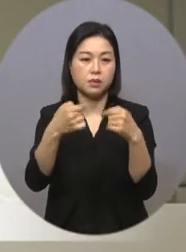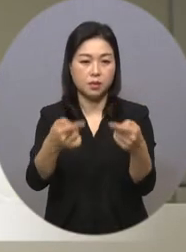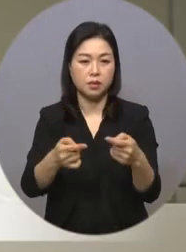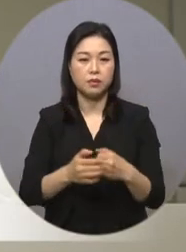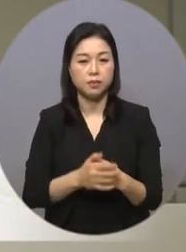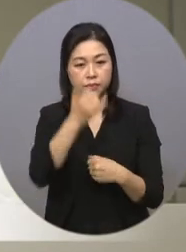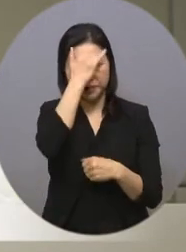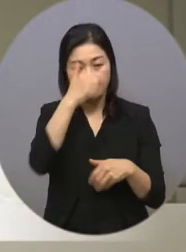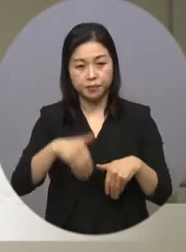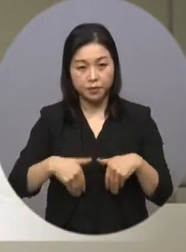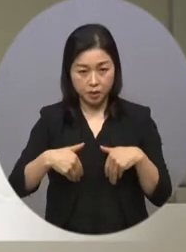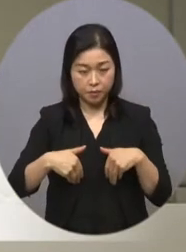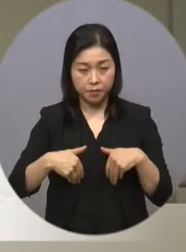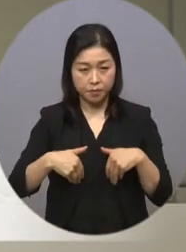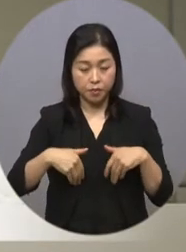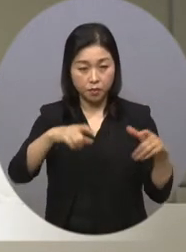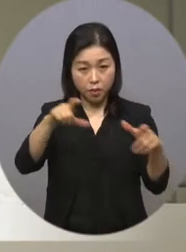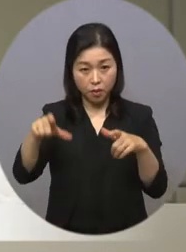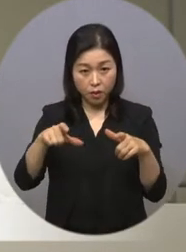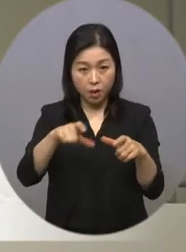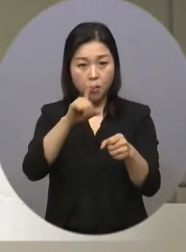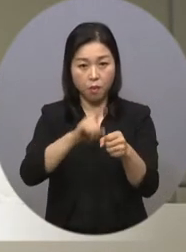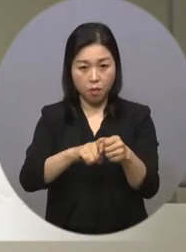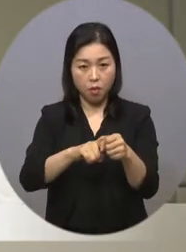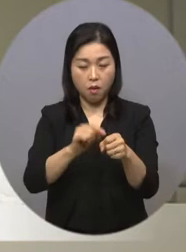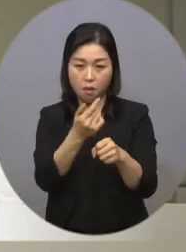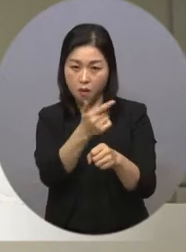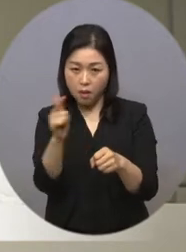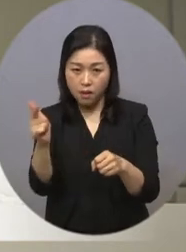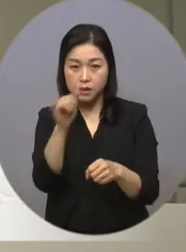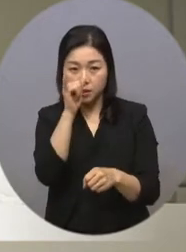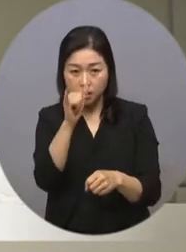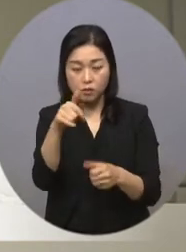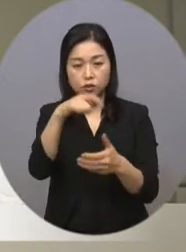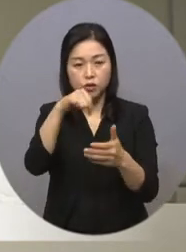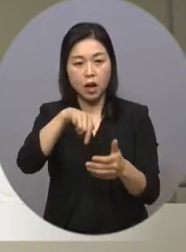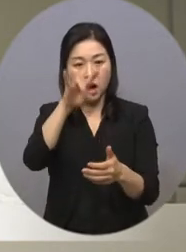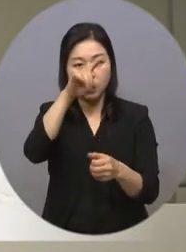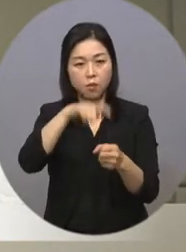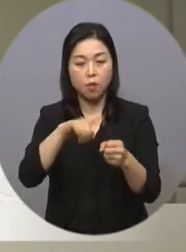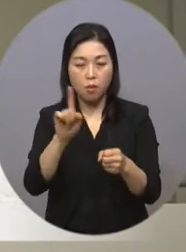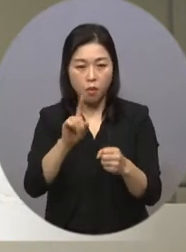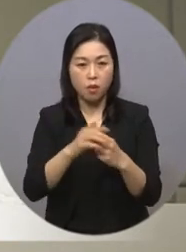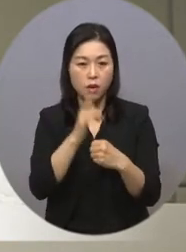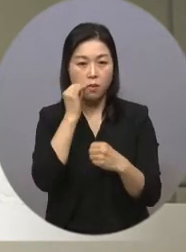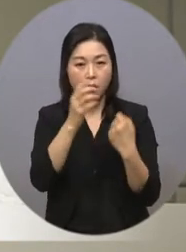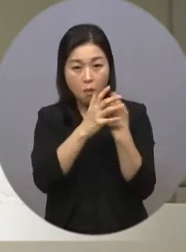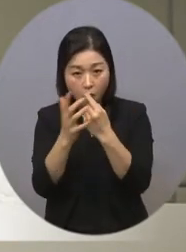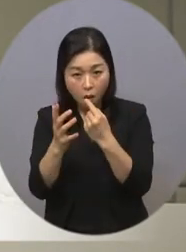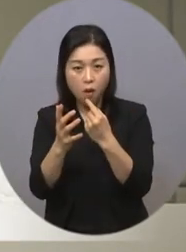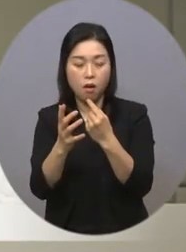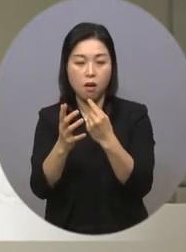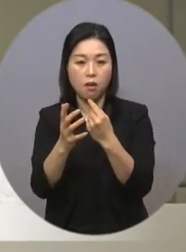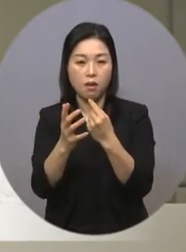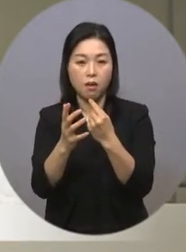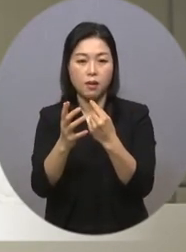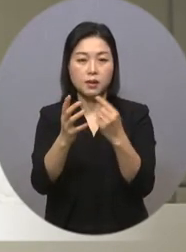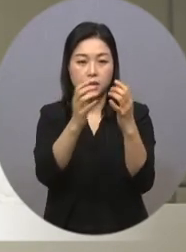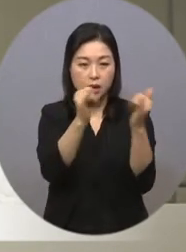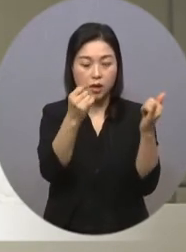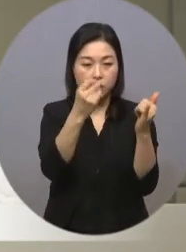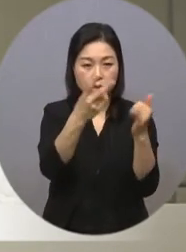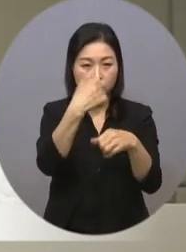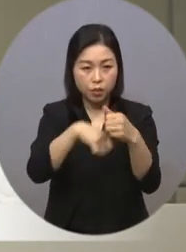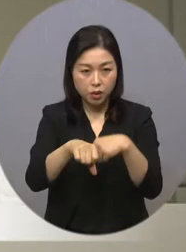도전의 목표가 여러 가지가 있습니다. 그 중에서 하나의 목표가 독립유공자와 호순들, 또 6.25 참전을